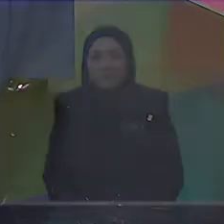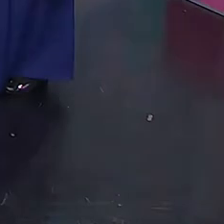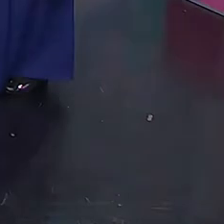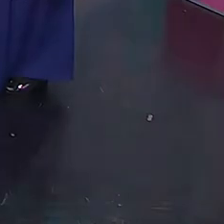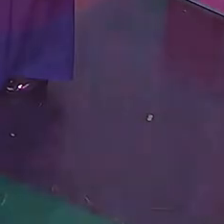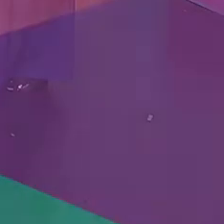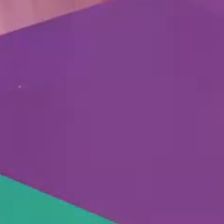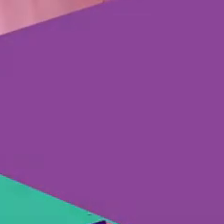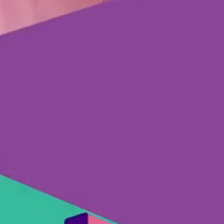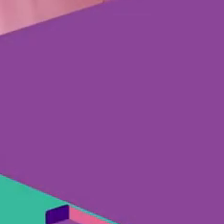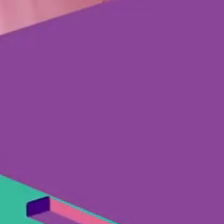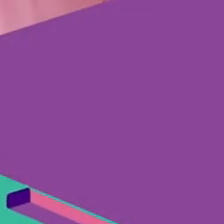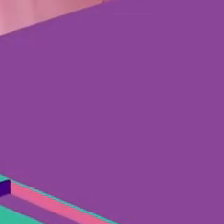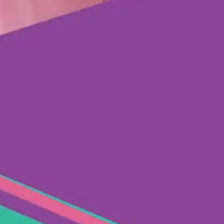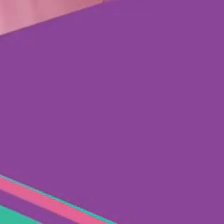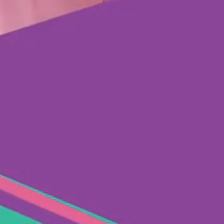Halo